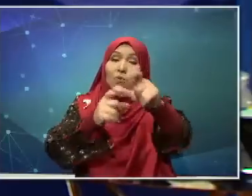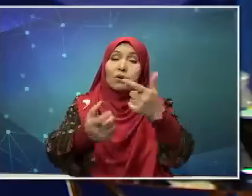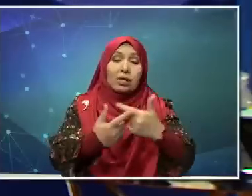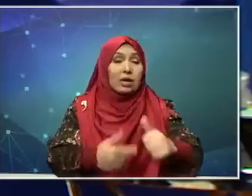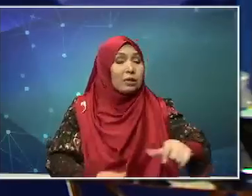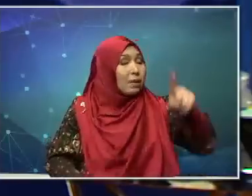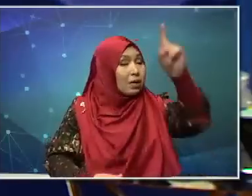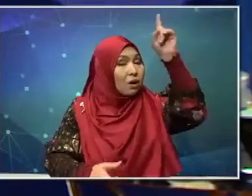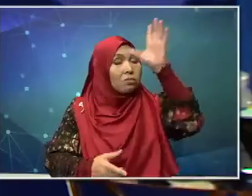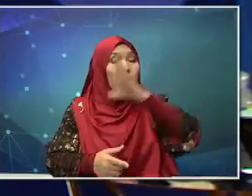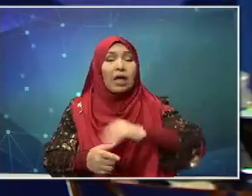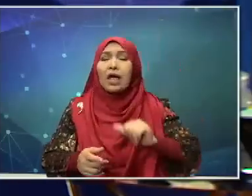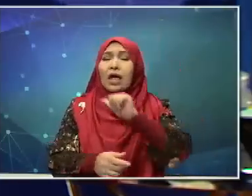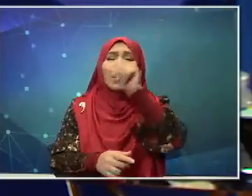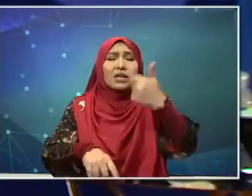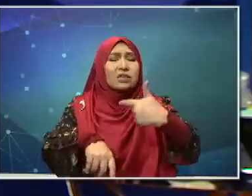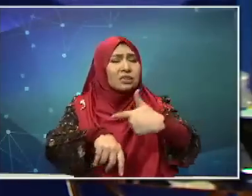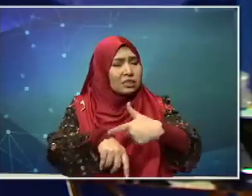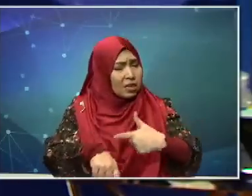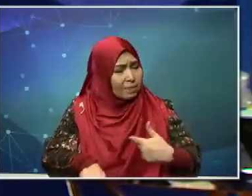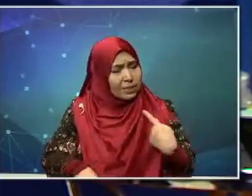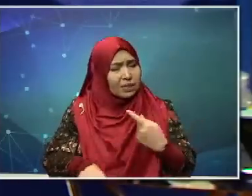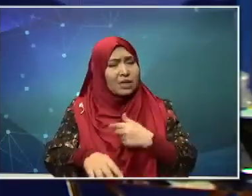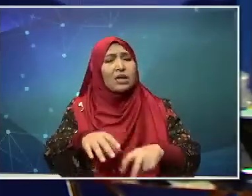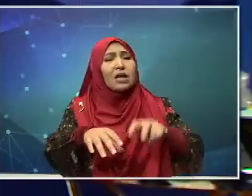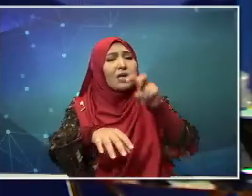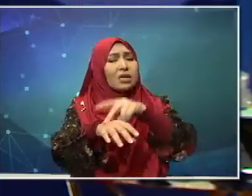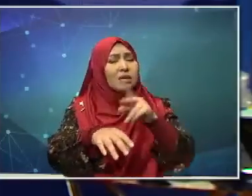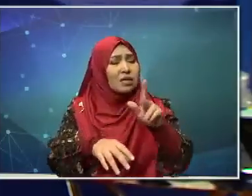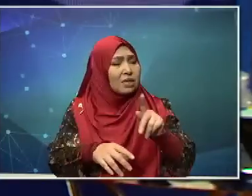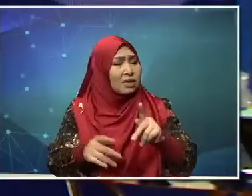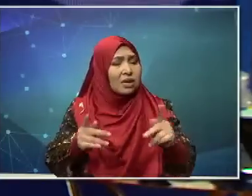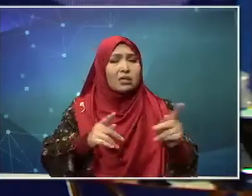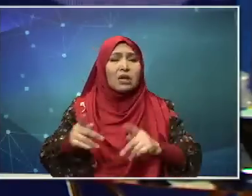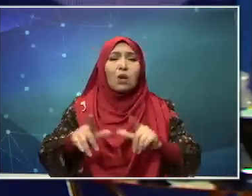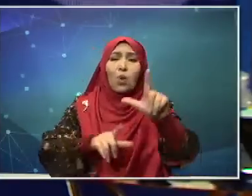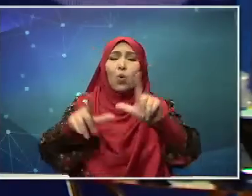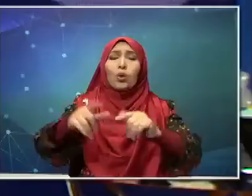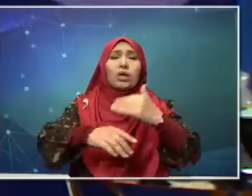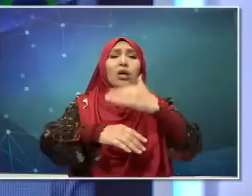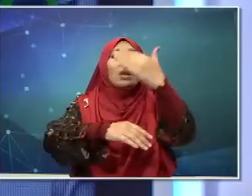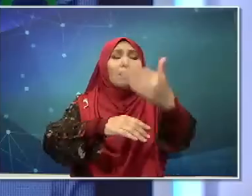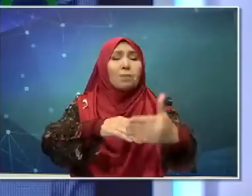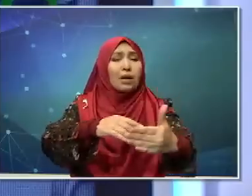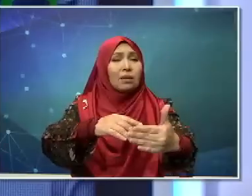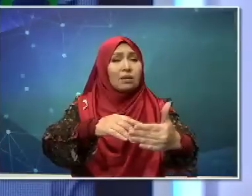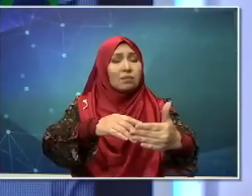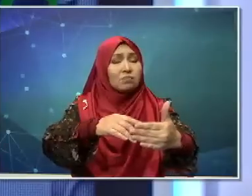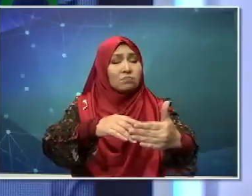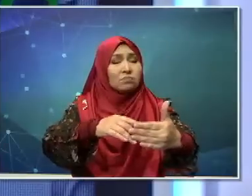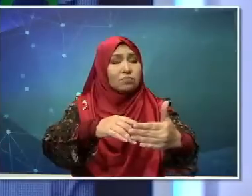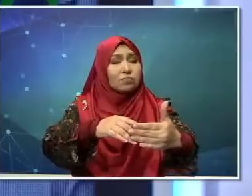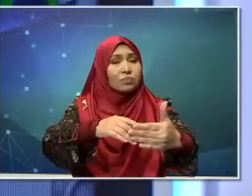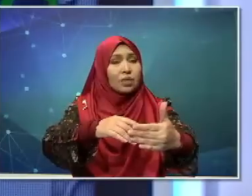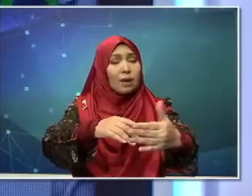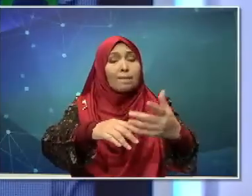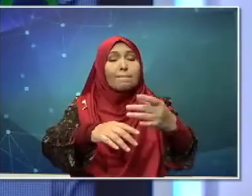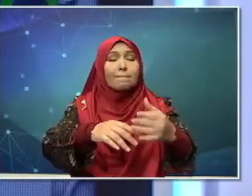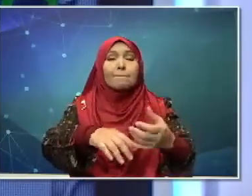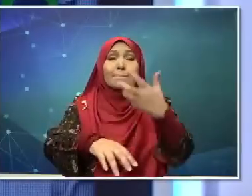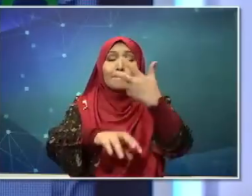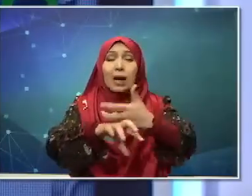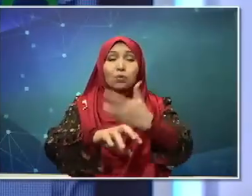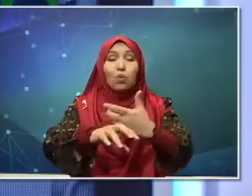Allah Karena film ini masih saja naik kendaraan tuh kalau katakan lurik adapaun kekene betul sofa apel batu pun